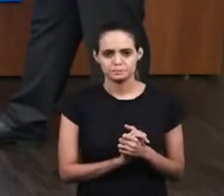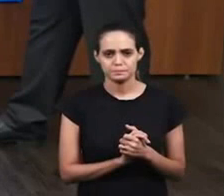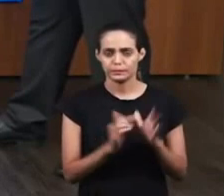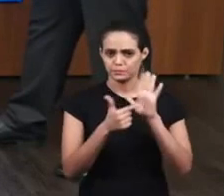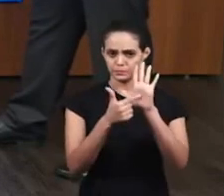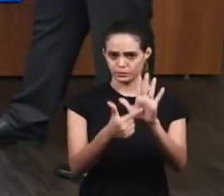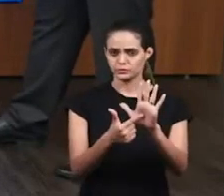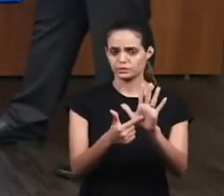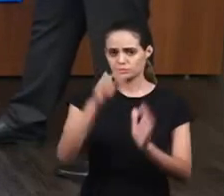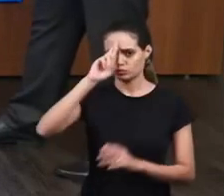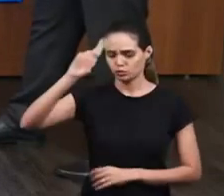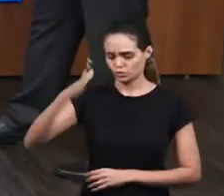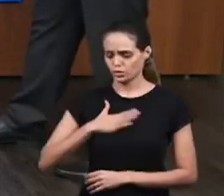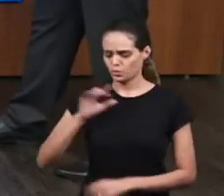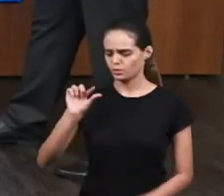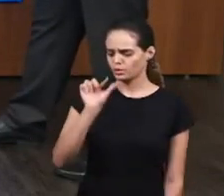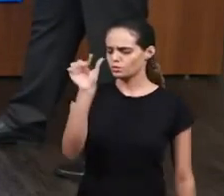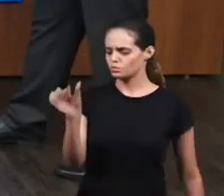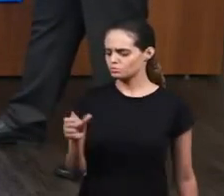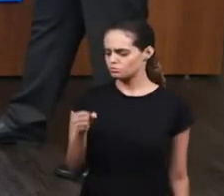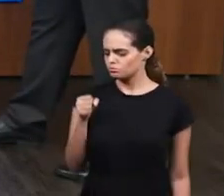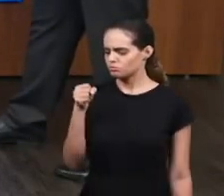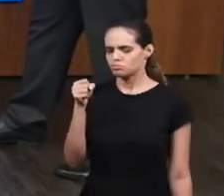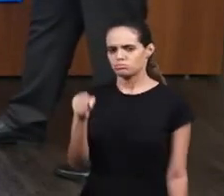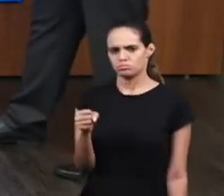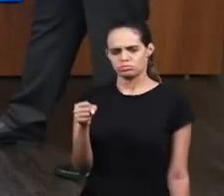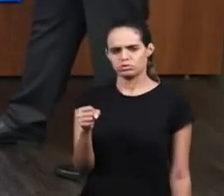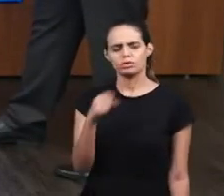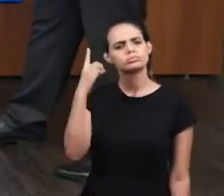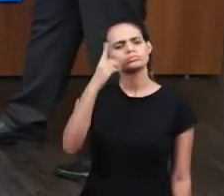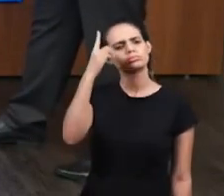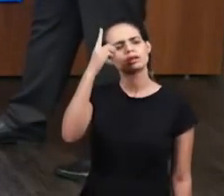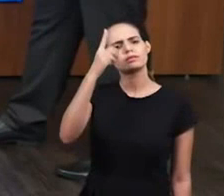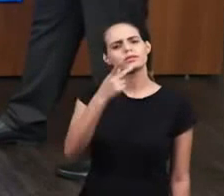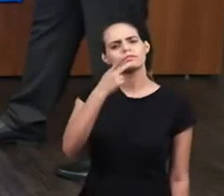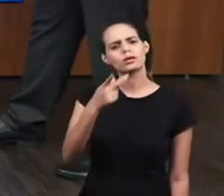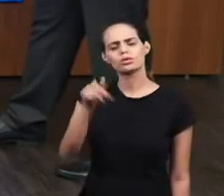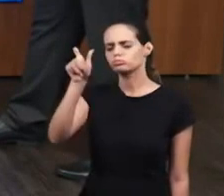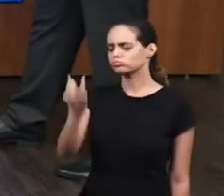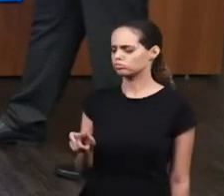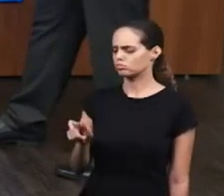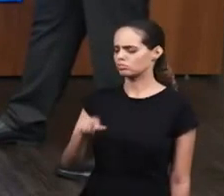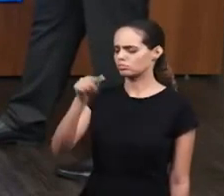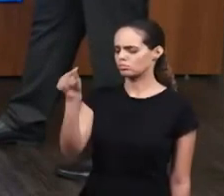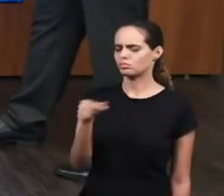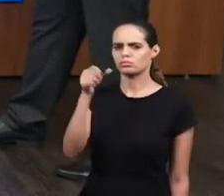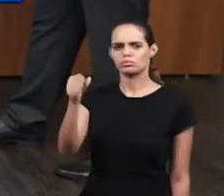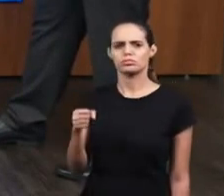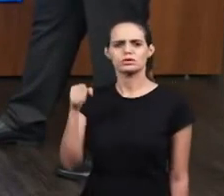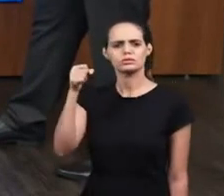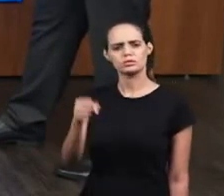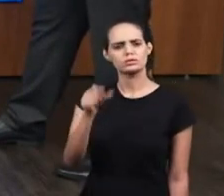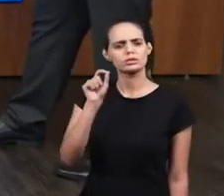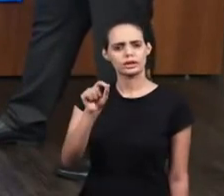kommen jetzt mit einigen Ausschnitten aus Psalm 23. Wir werden sie analysieren. Der Herr ist mein